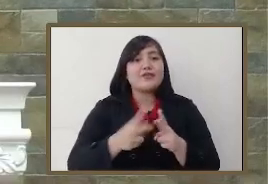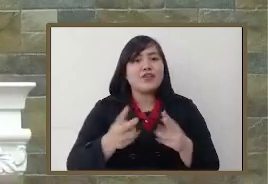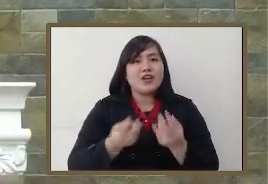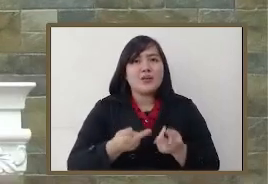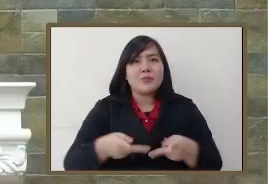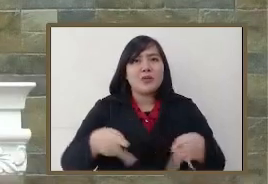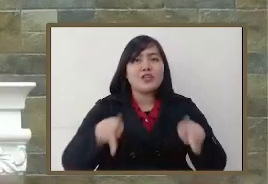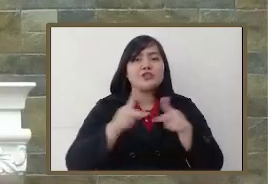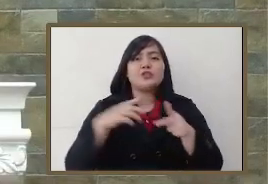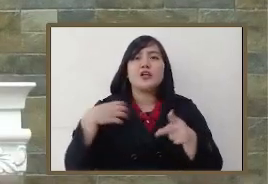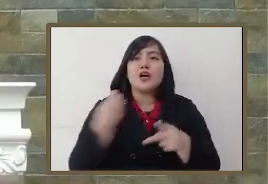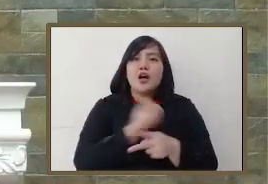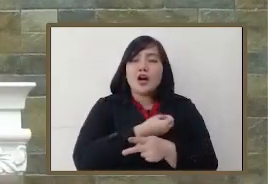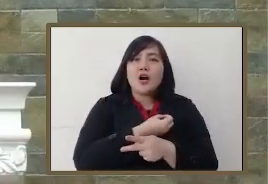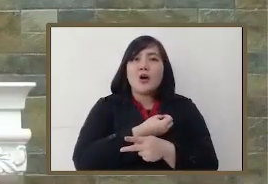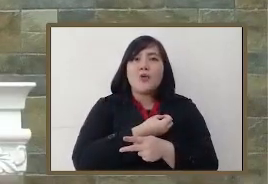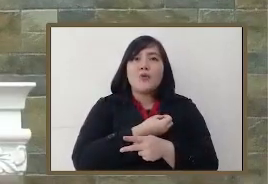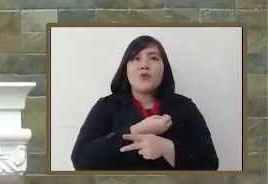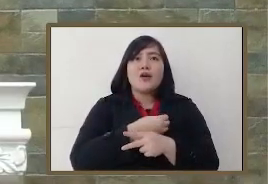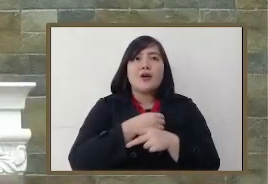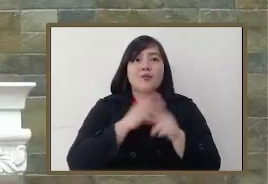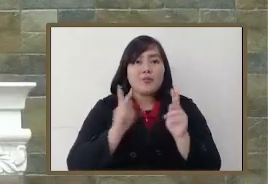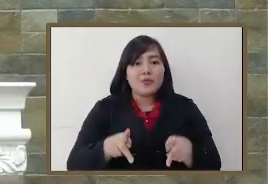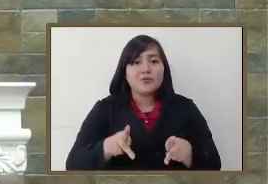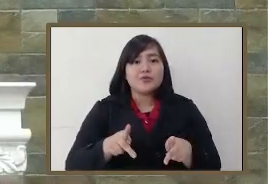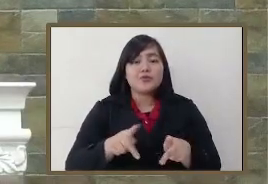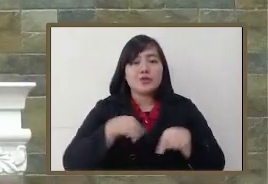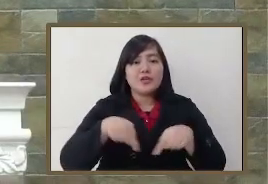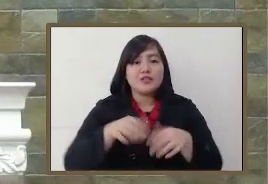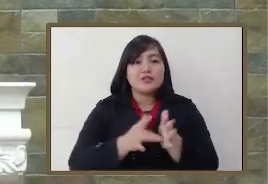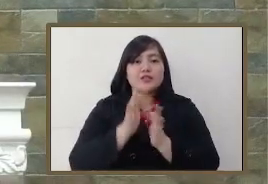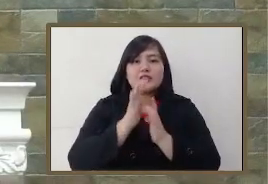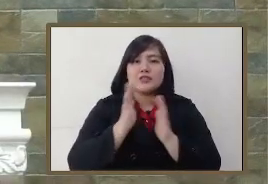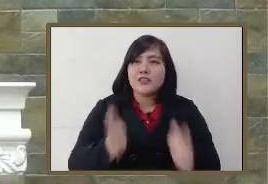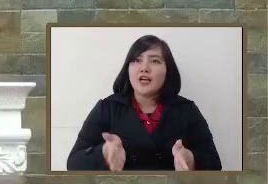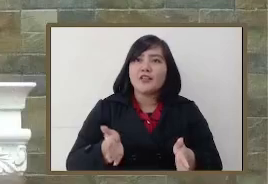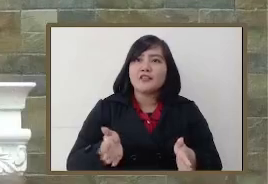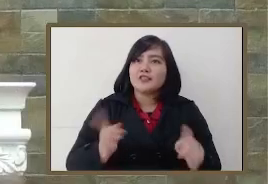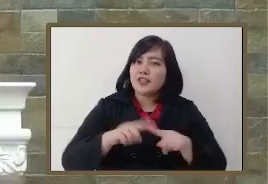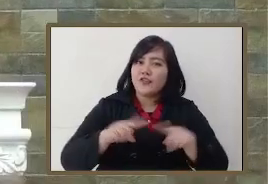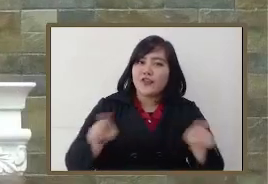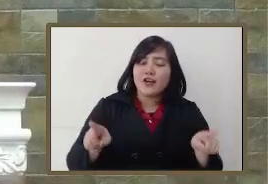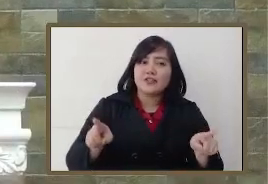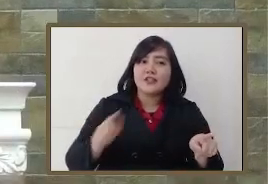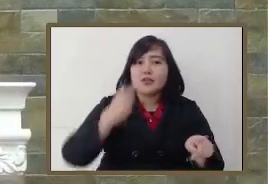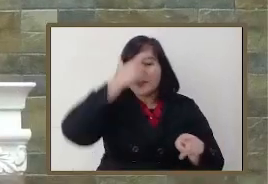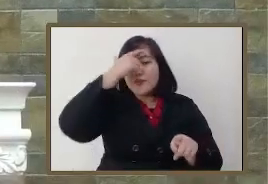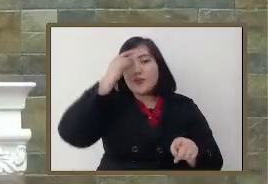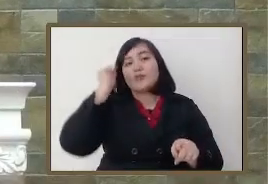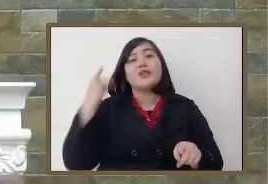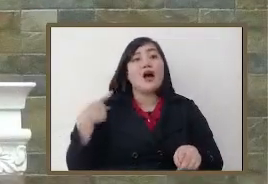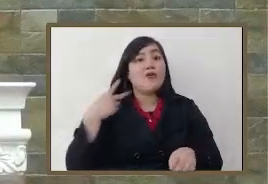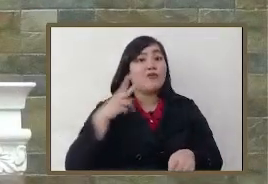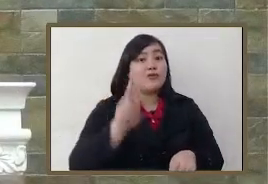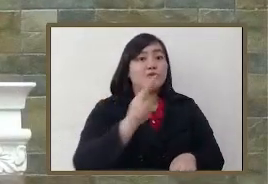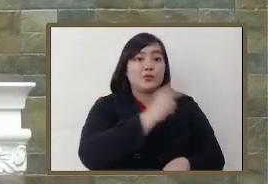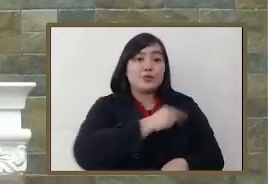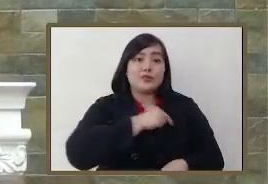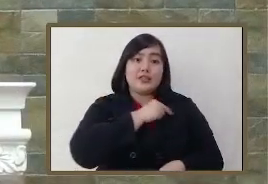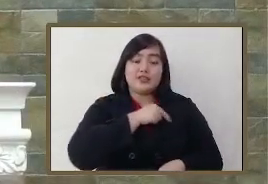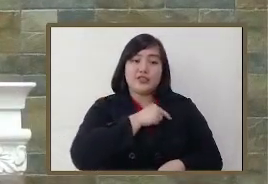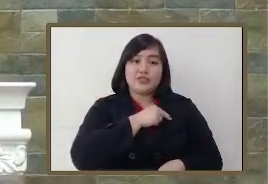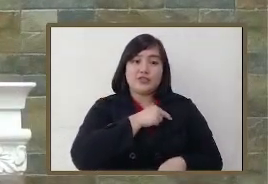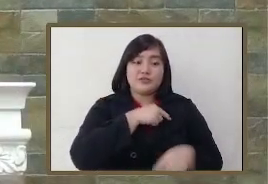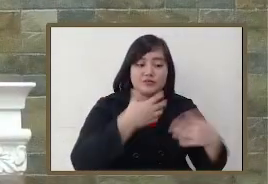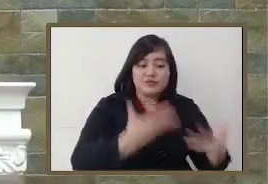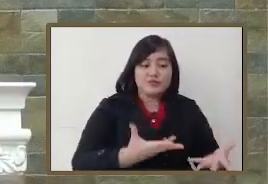ating pagkatao bilang isang Kristiyano ay kakaiba. Sapagkat tayo ay may dalawang nature.